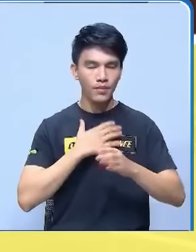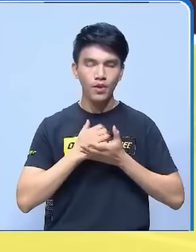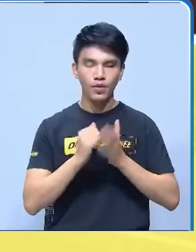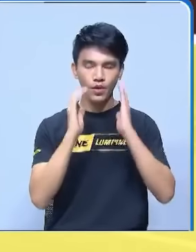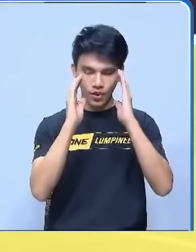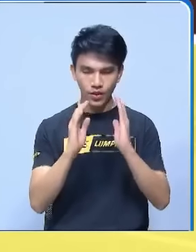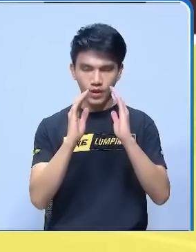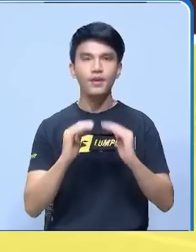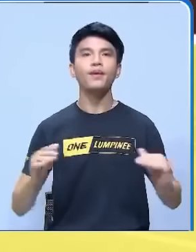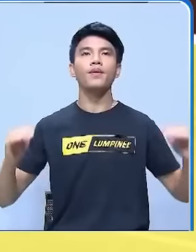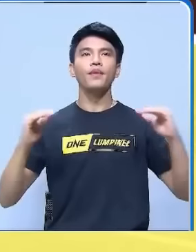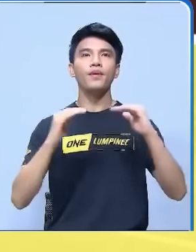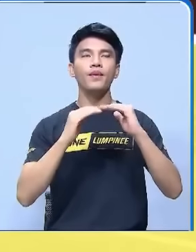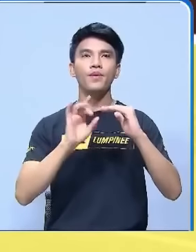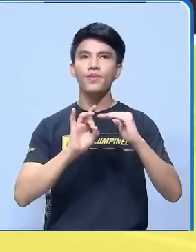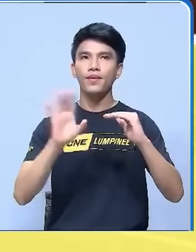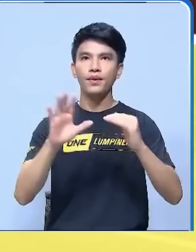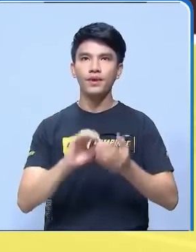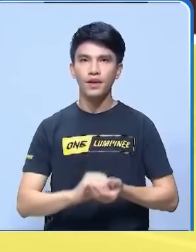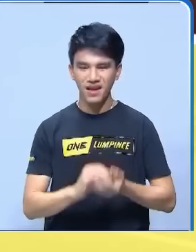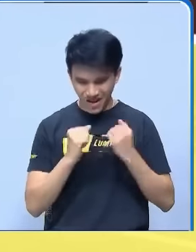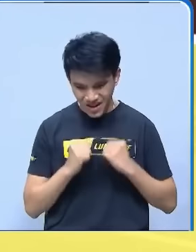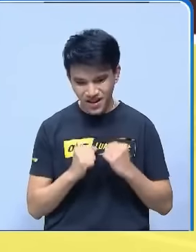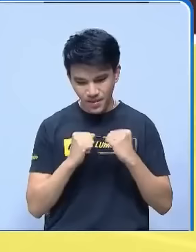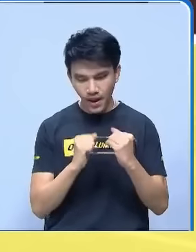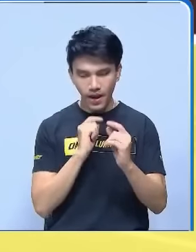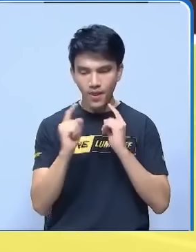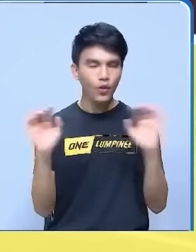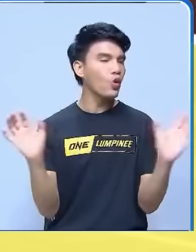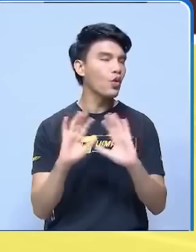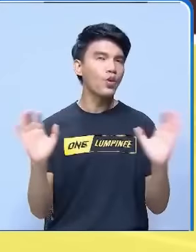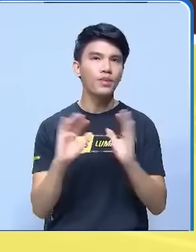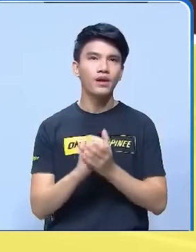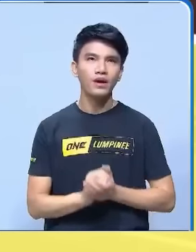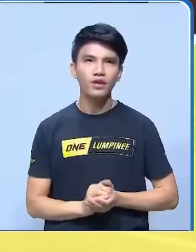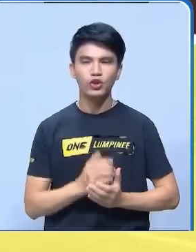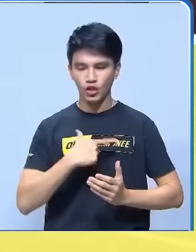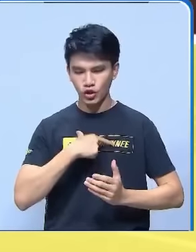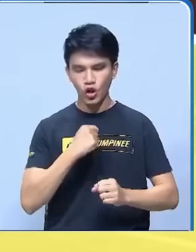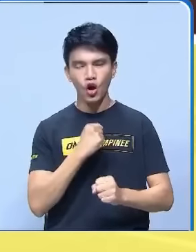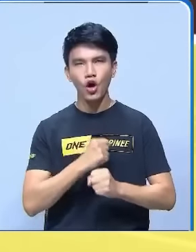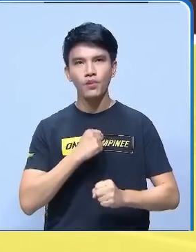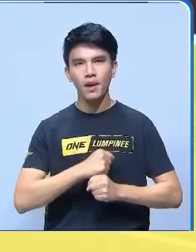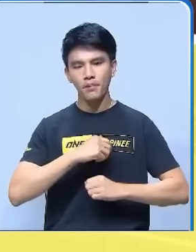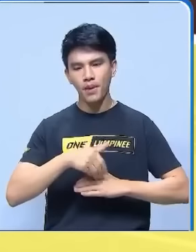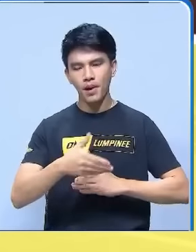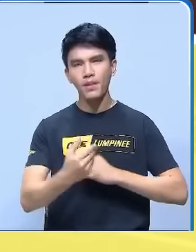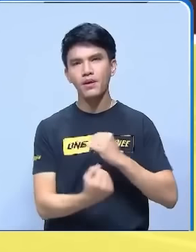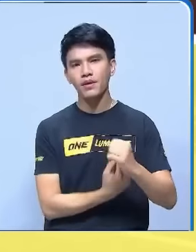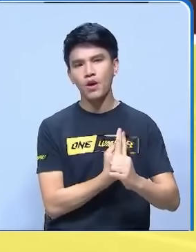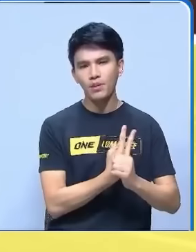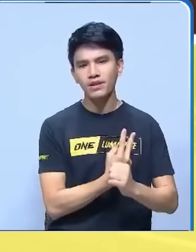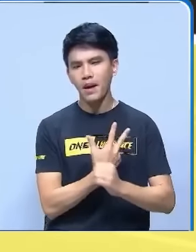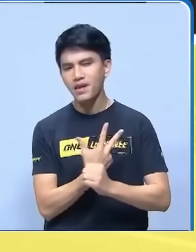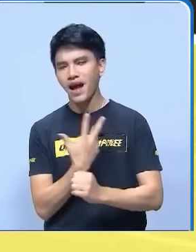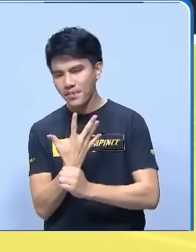ให้ได้รับความยุติธรรมเท่านั้นอย่าพยายามติดต่อผมเลยครับถนัดทำยาวๆ Magic Skin 2ปี Forex 3D 3ปี5